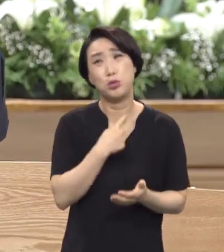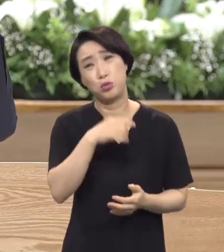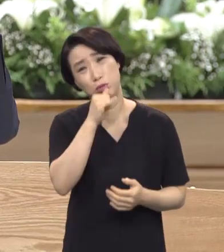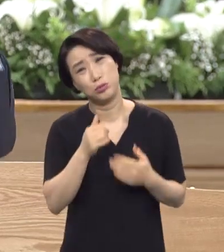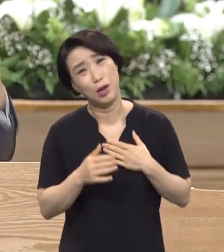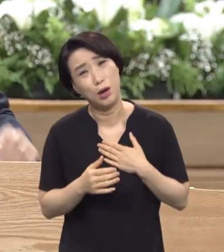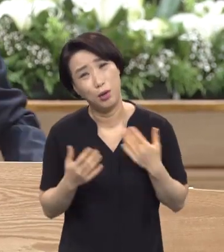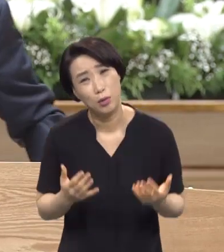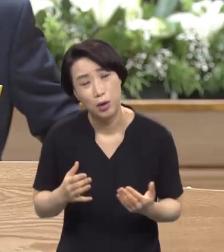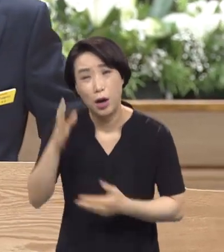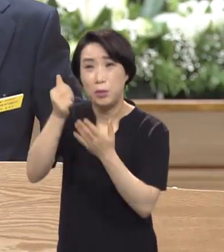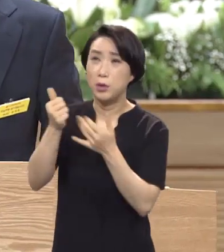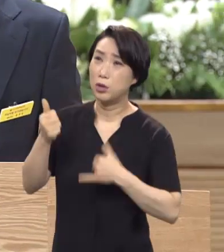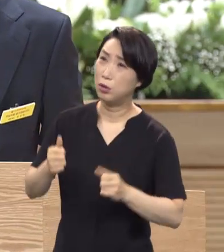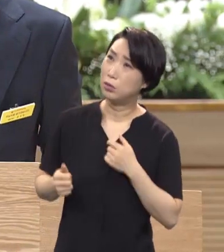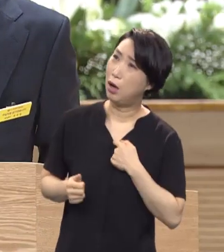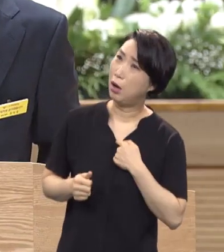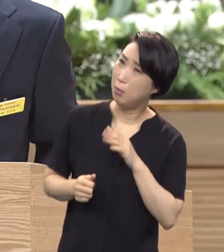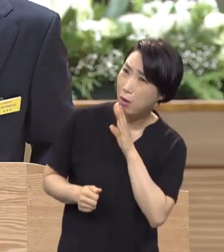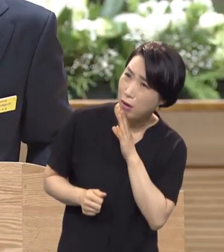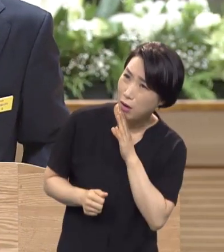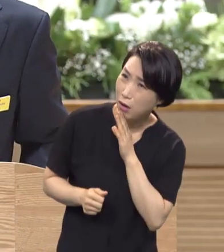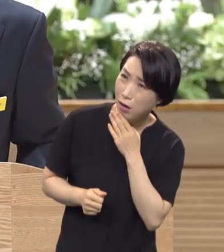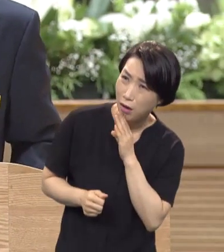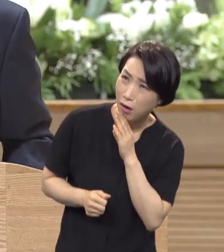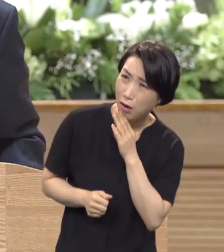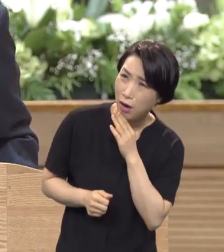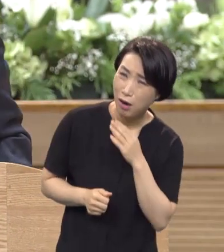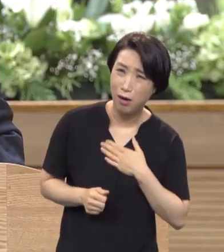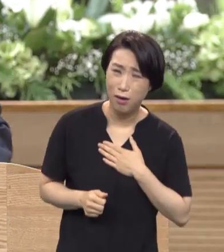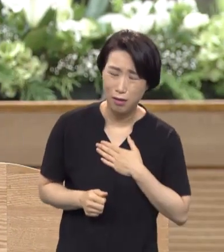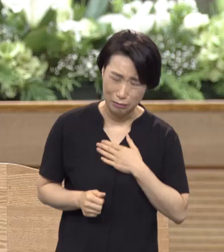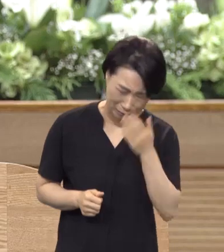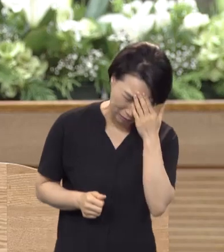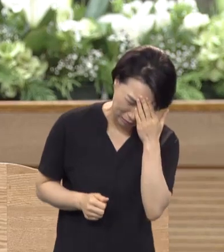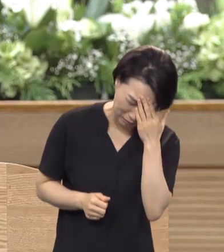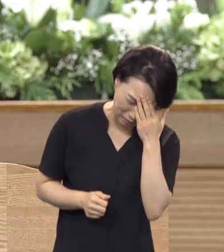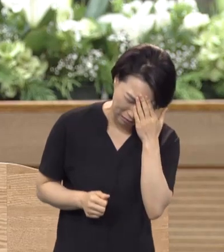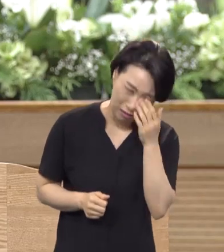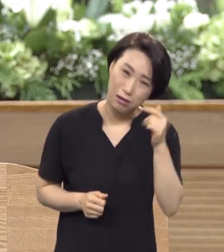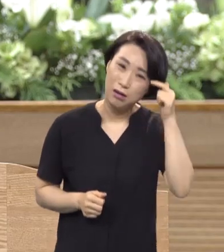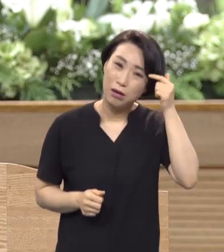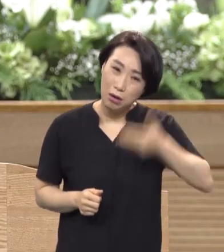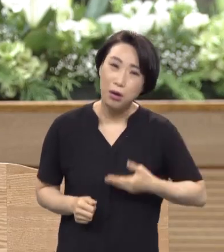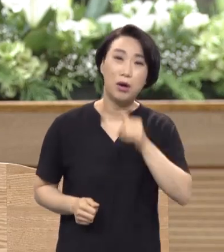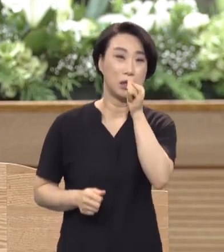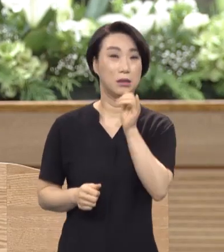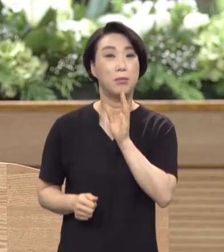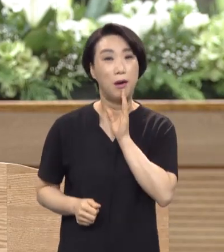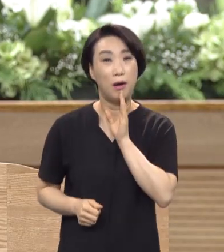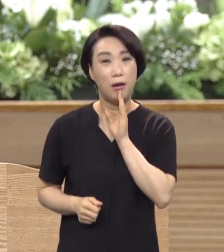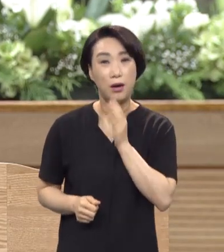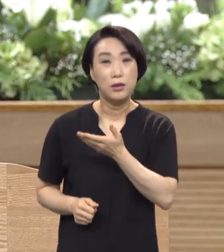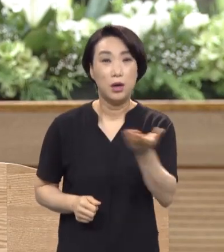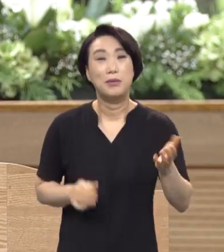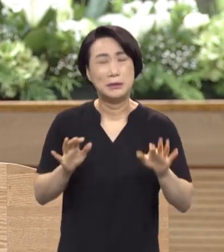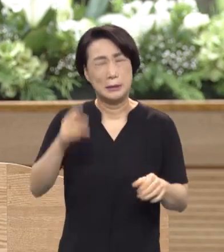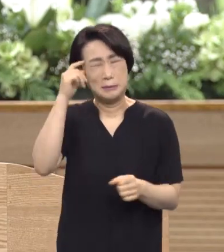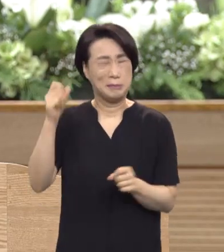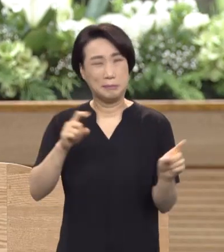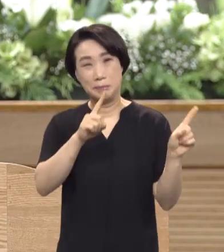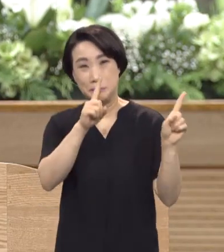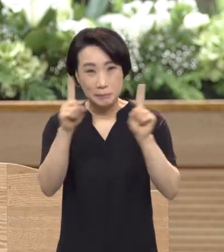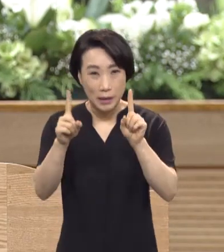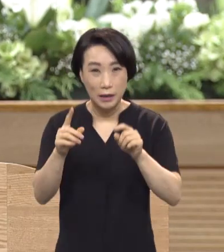내가 하나님의 자녀가 맞냐? 하고 강한 질문을 내던지고 우리가 정신